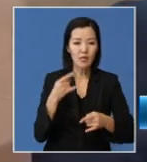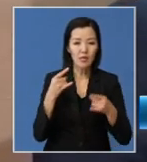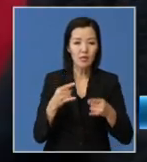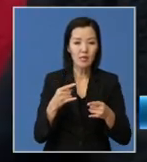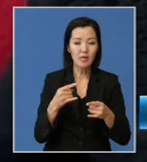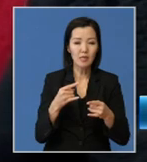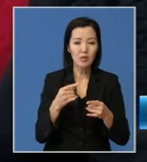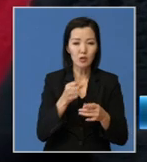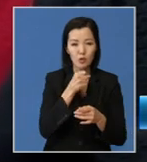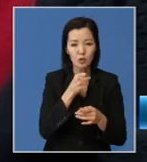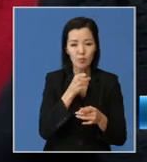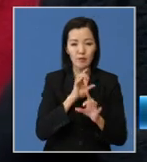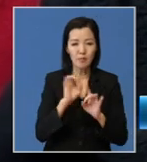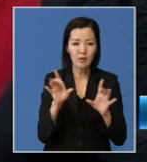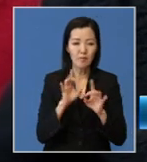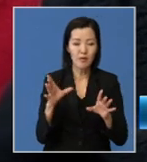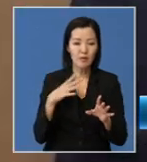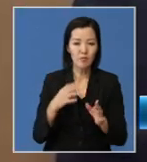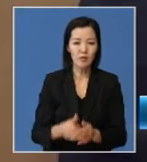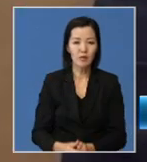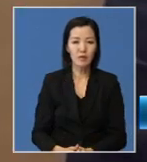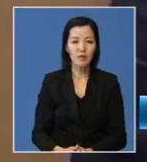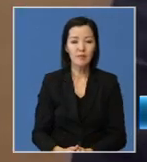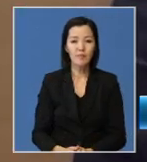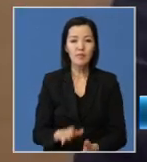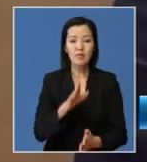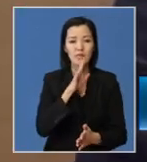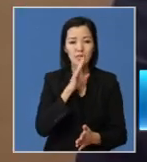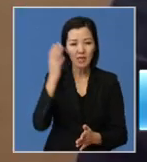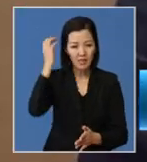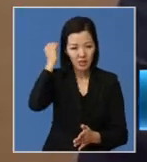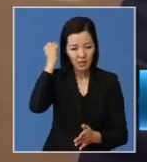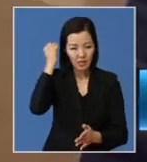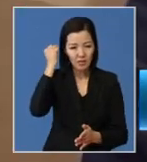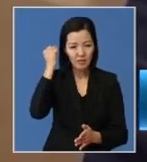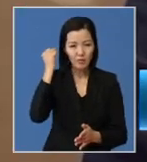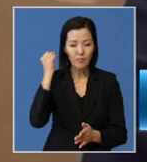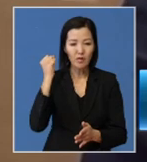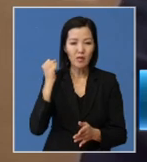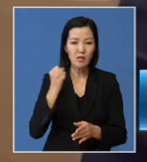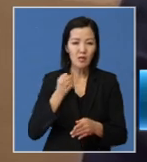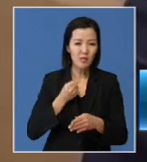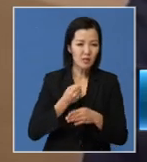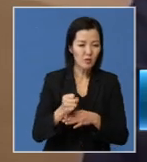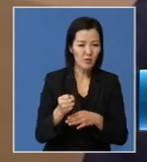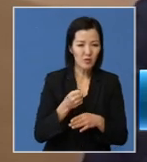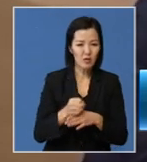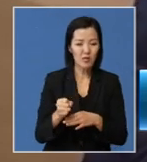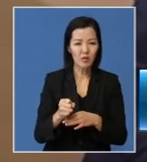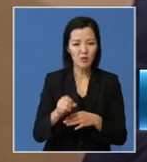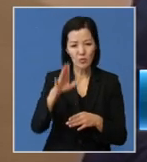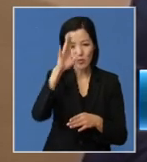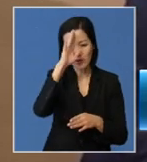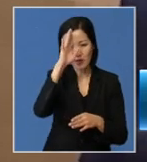кездегі жағдайды жылап тұрып еске алған болатын. Қыздардың шашынан тартып бағына ұрып жатыр. Еркек